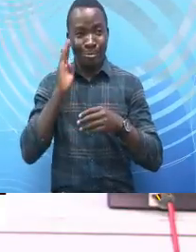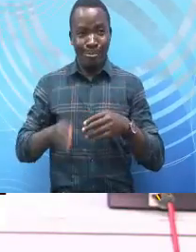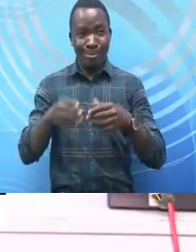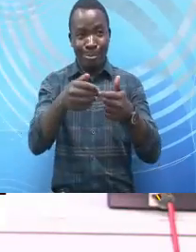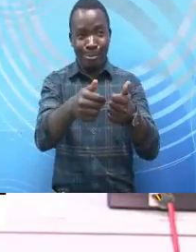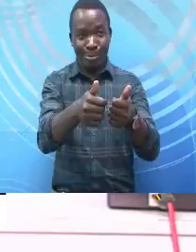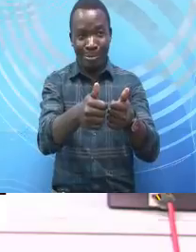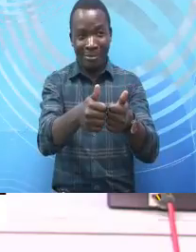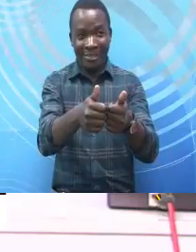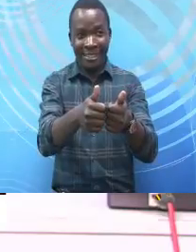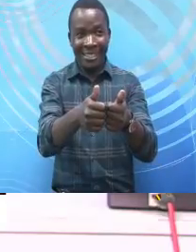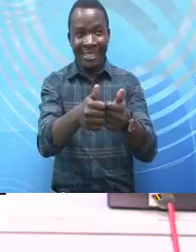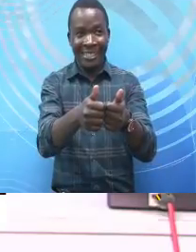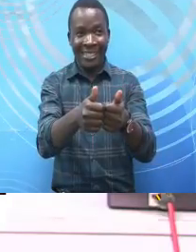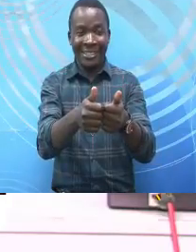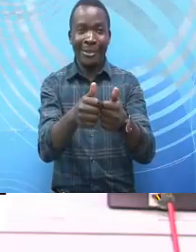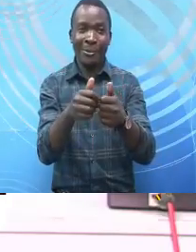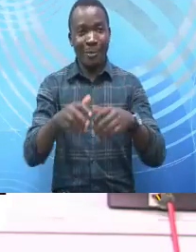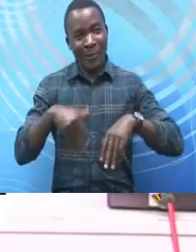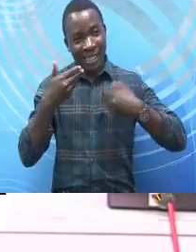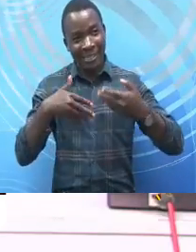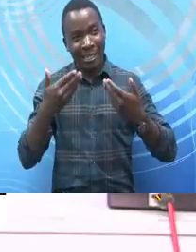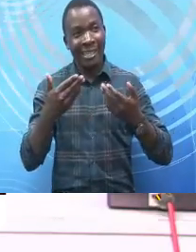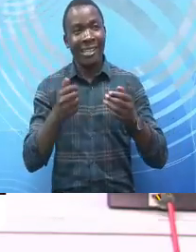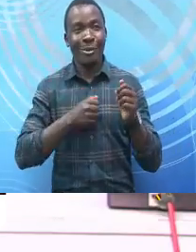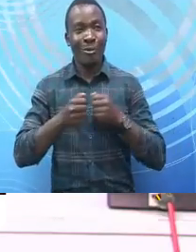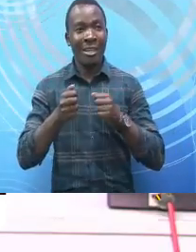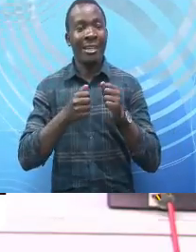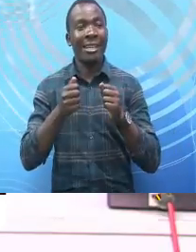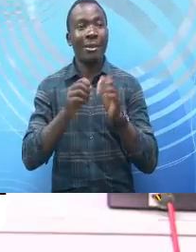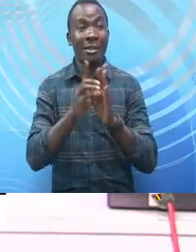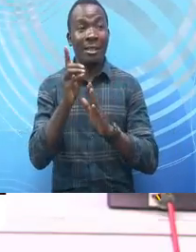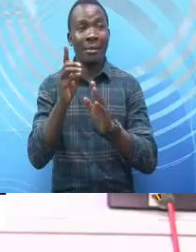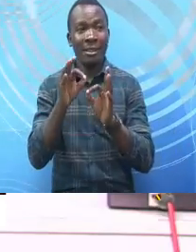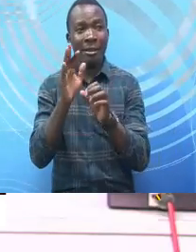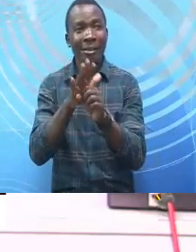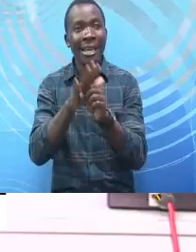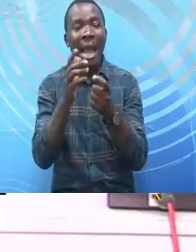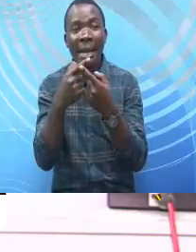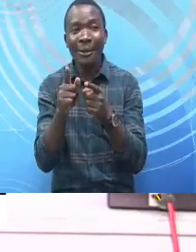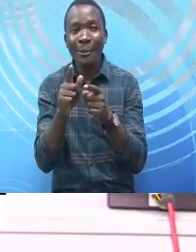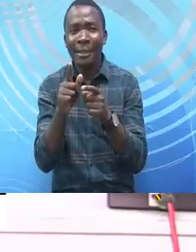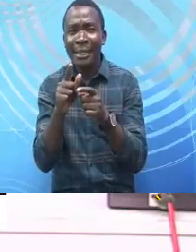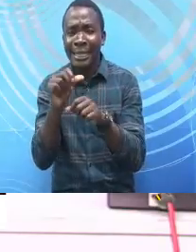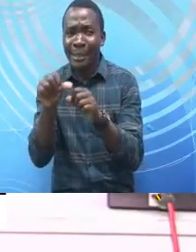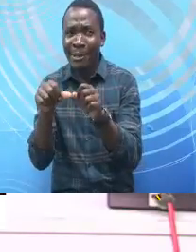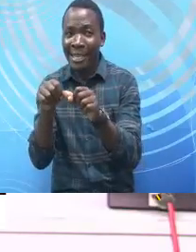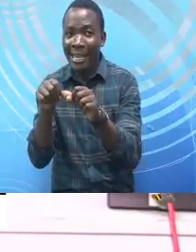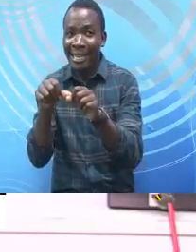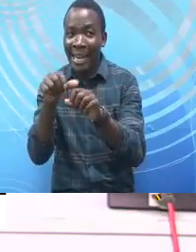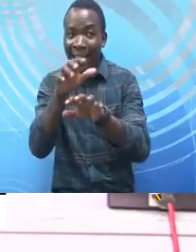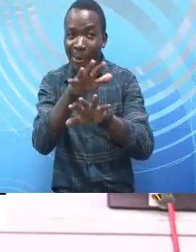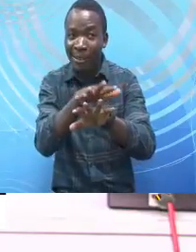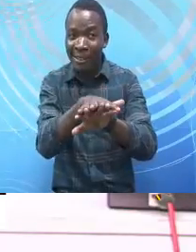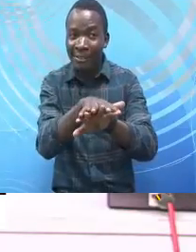ntabwo twabura kugira ishema ry'uko u Rwanda ruba imbere muri byinshi ariko muri iki kintu cya inclusiveness cyo